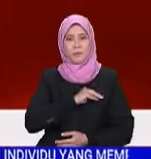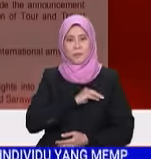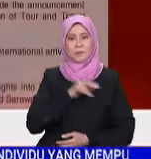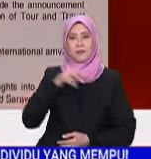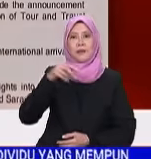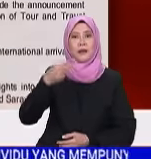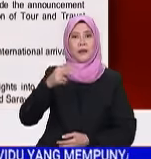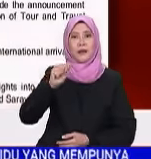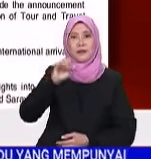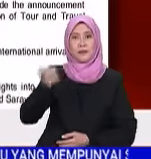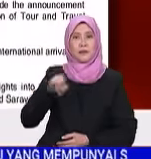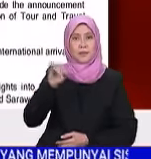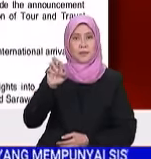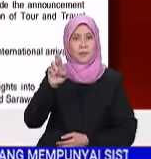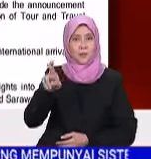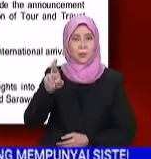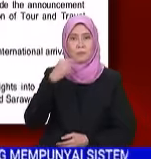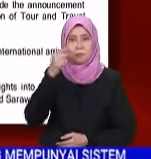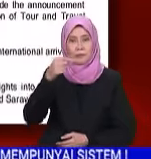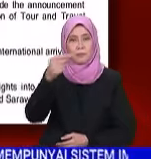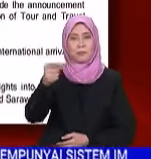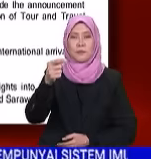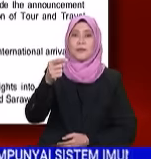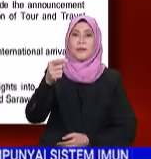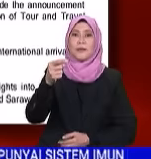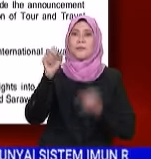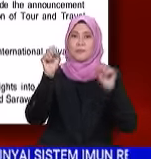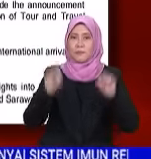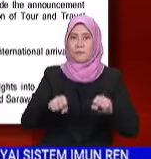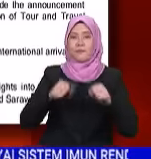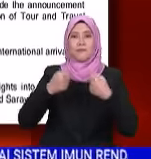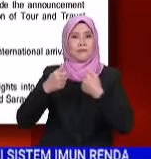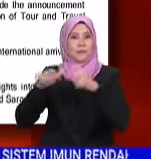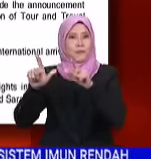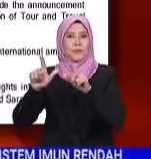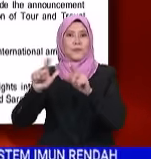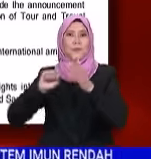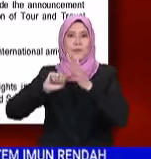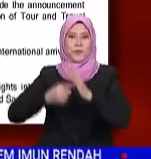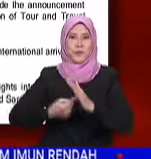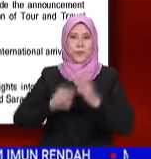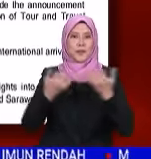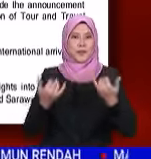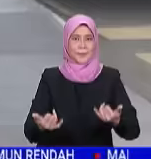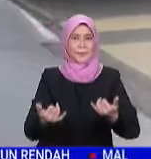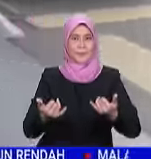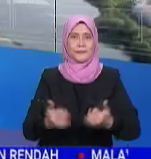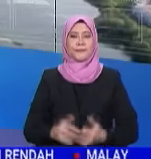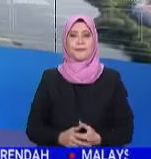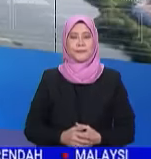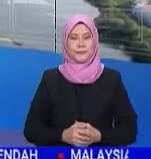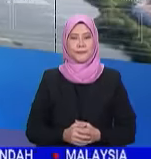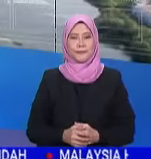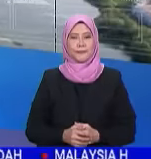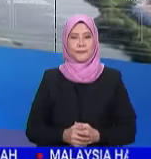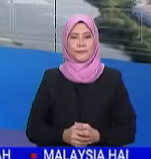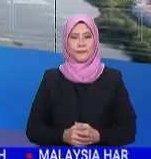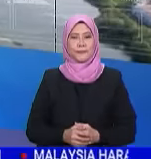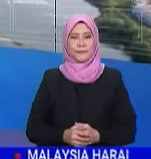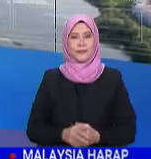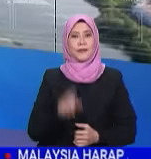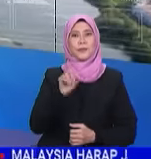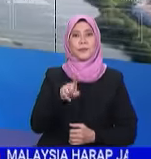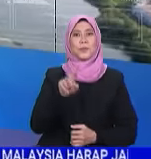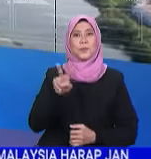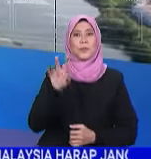Haji J Nor dalam satu kenyataan mengumumkan kebenaran tersebut berkuat kuasa hari ini seramai